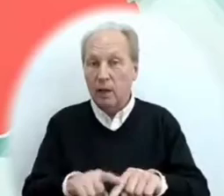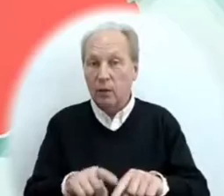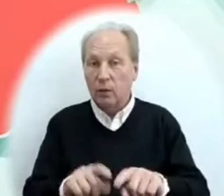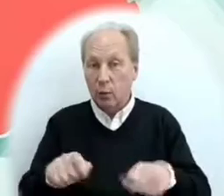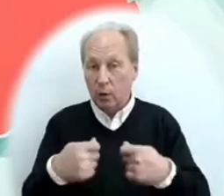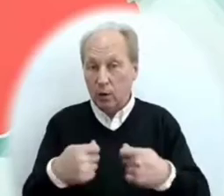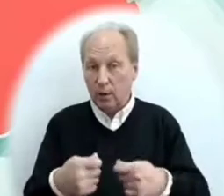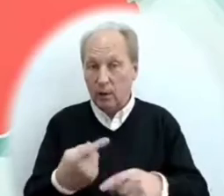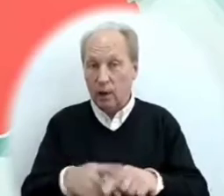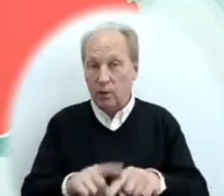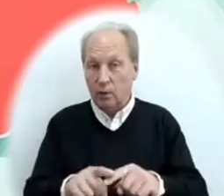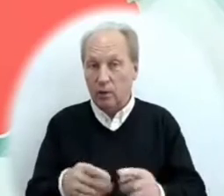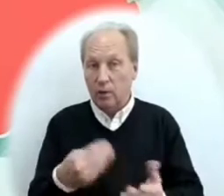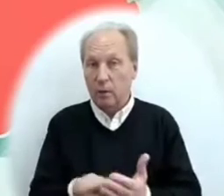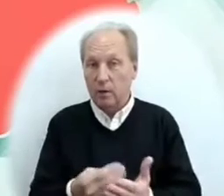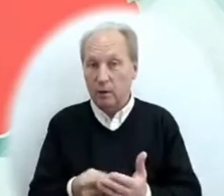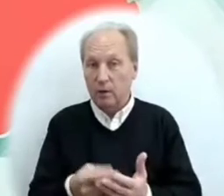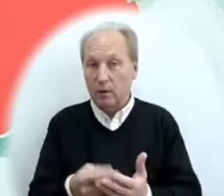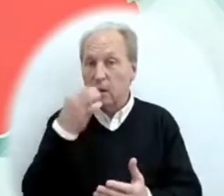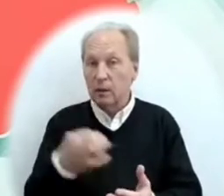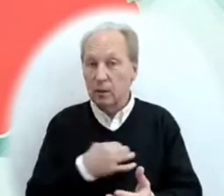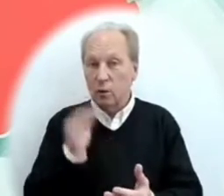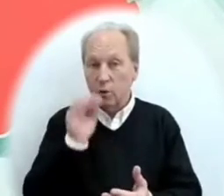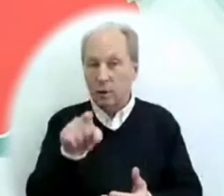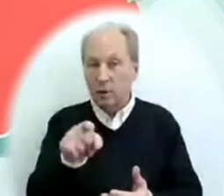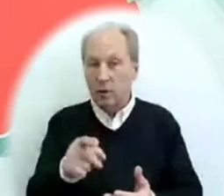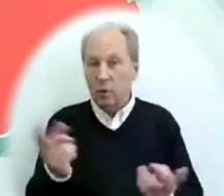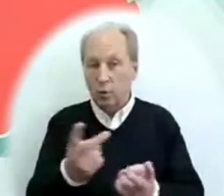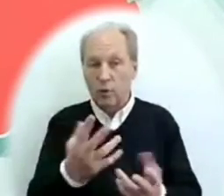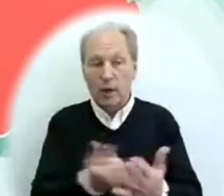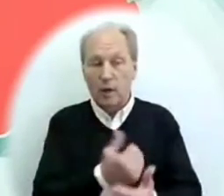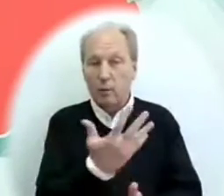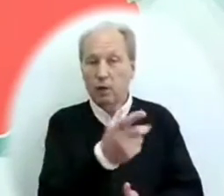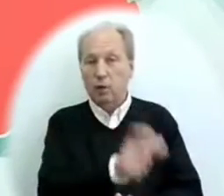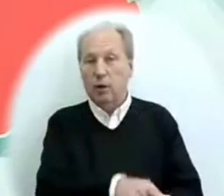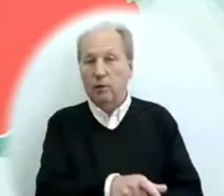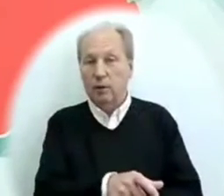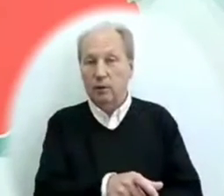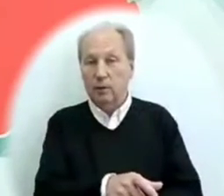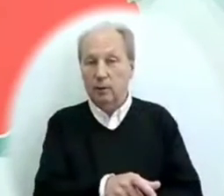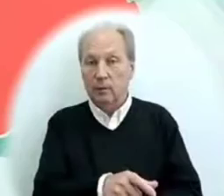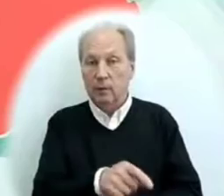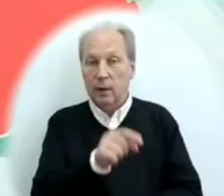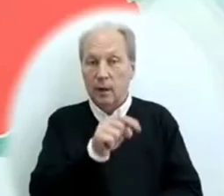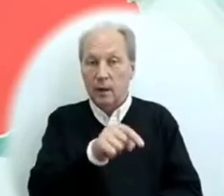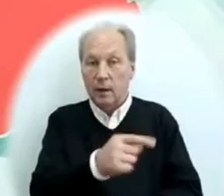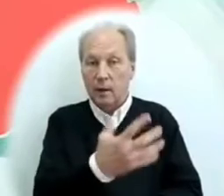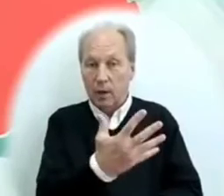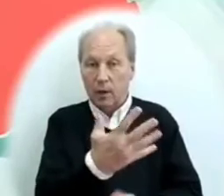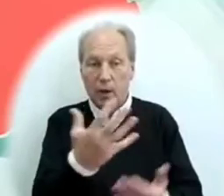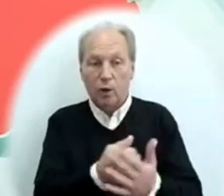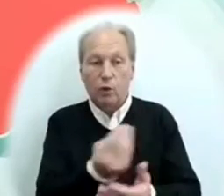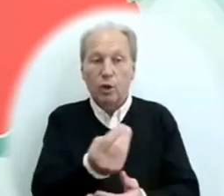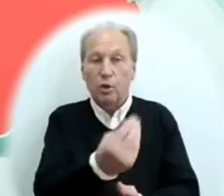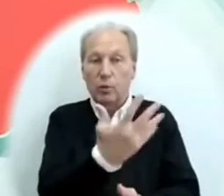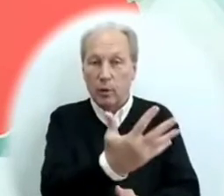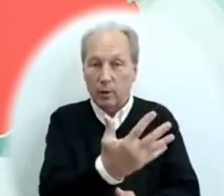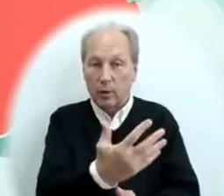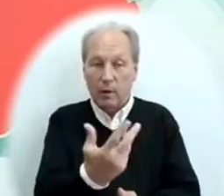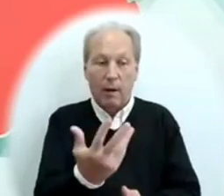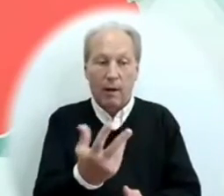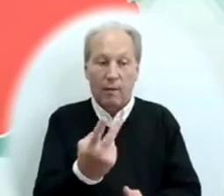эту геометрическую прогрессию. Мне сказали, слушай, тебе нужно найти всего 5. Те, значит, 5 найдут 5, у тебя уже во второй линии будет